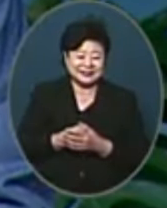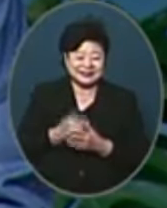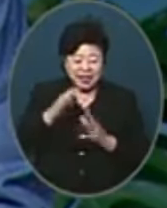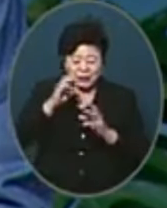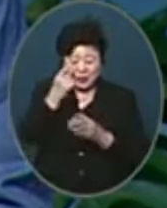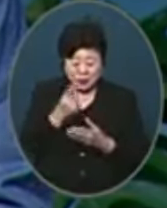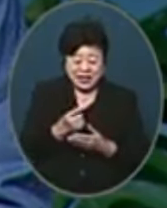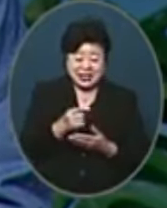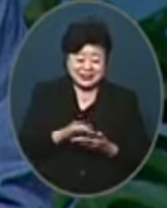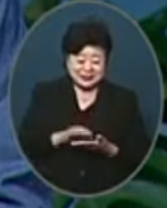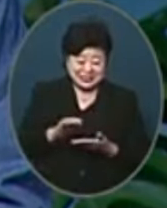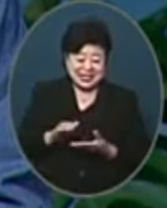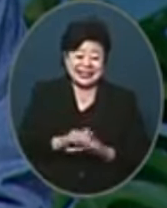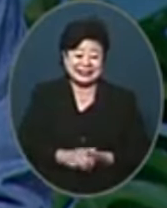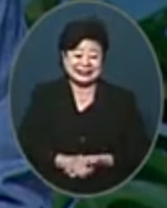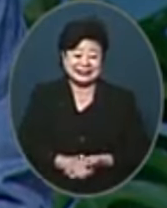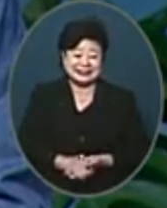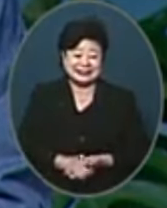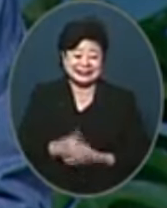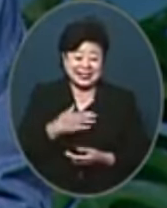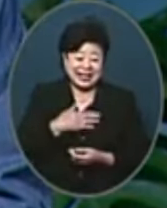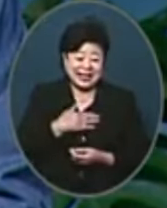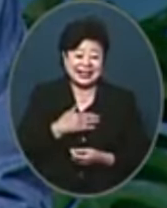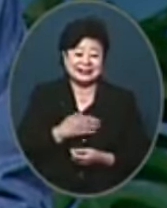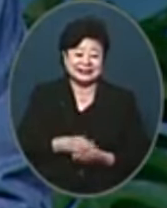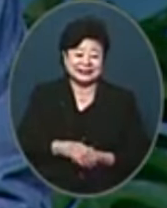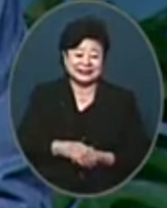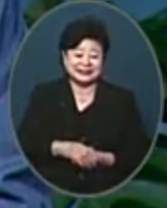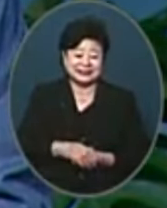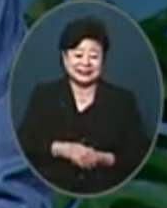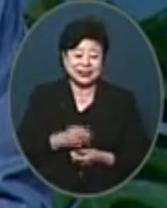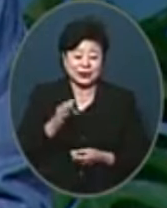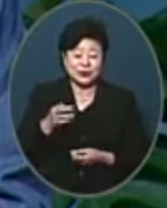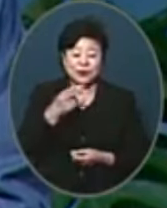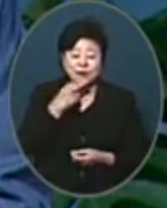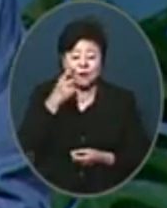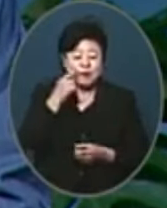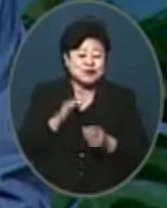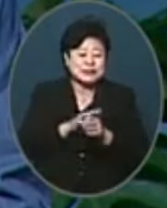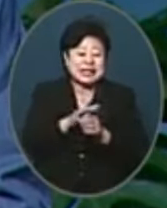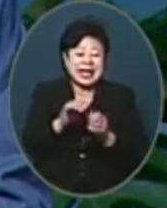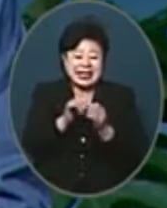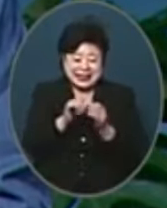한국에 나와 있습니다. 내가 돈이 없고 불쌍한